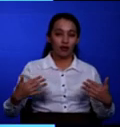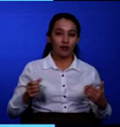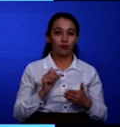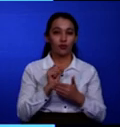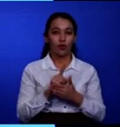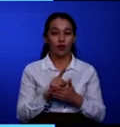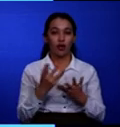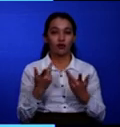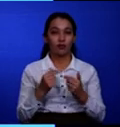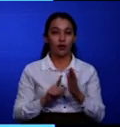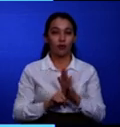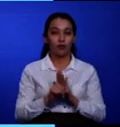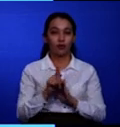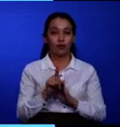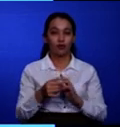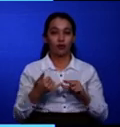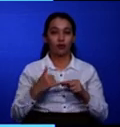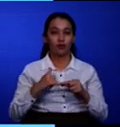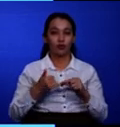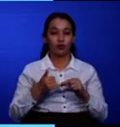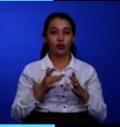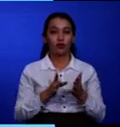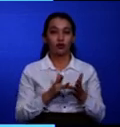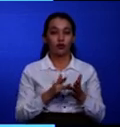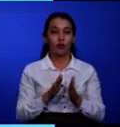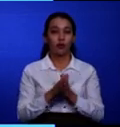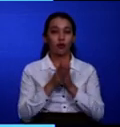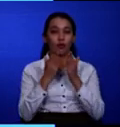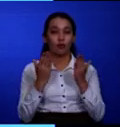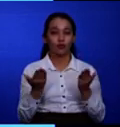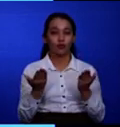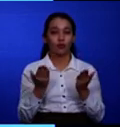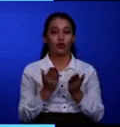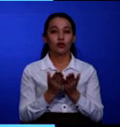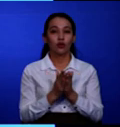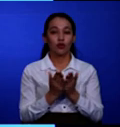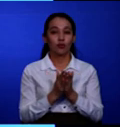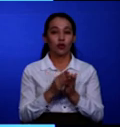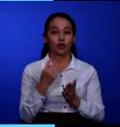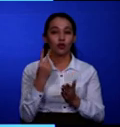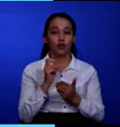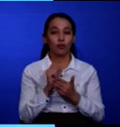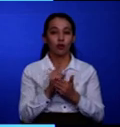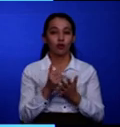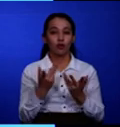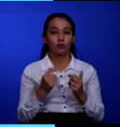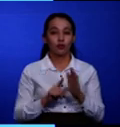yechishga kirishamiz bolajonlar. Ruchkamizni, daftarimizni ochib, kitobimizdagi ikkinchi misolni